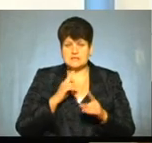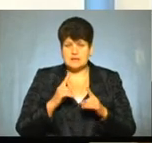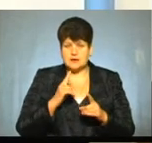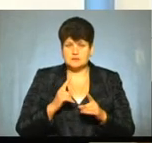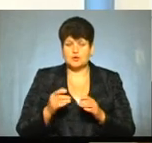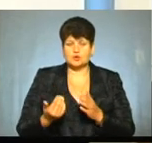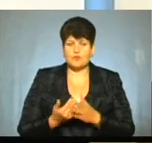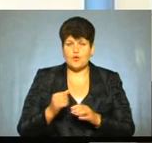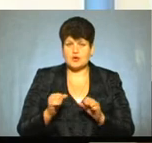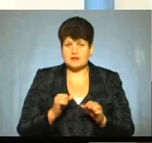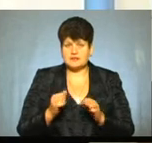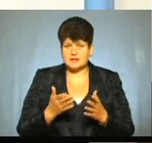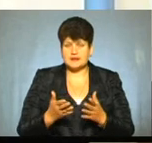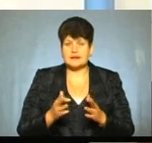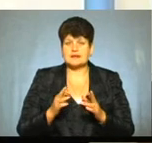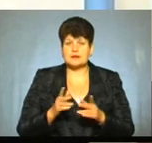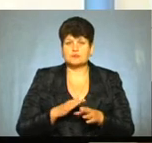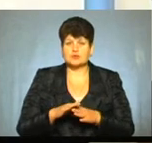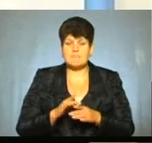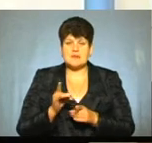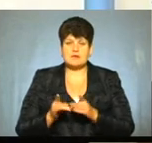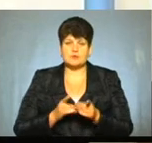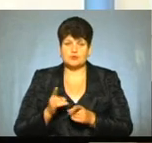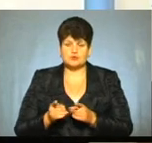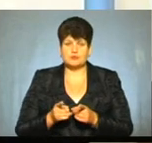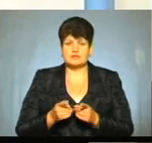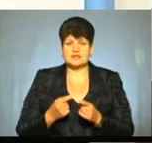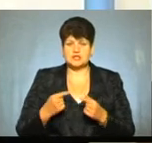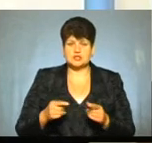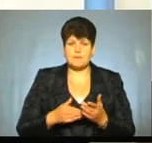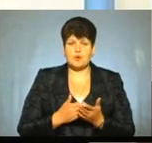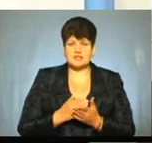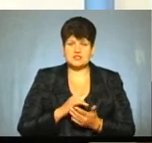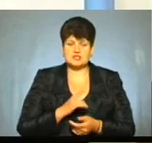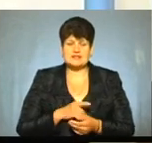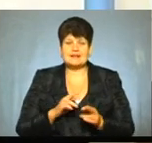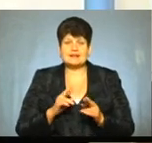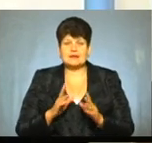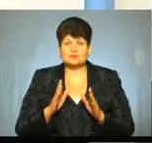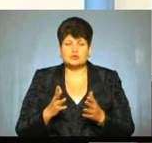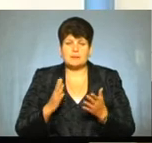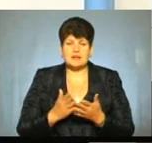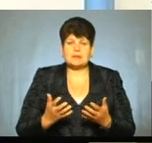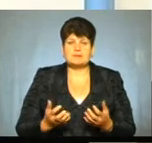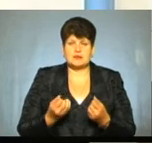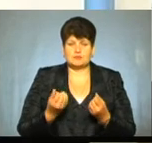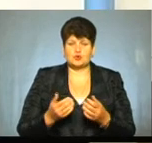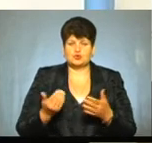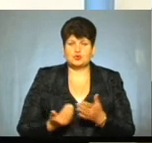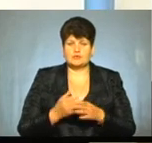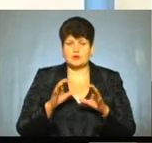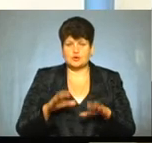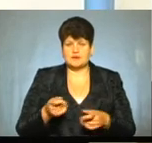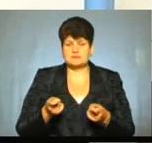обласній раді під нового керівника, яким чином будуть переформатовуватись ті чи інші політичні сили. Ми побачимо, тобто, чи буде мати підтримку новий